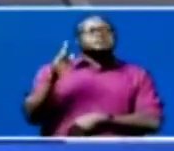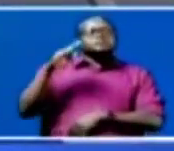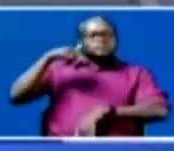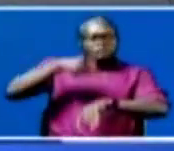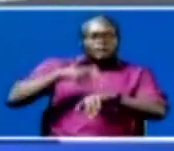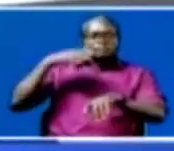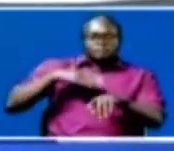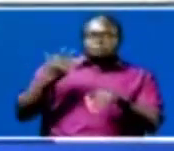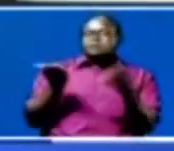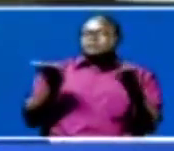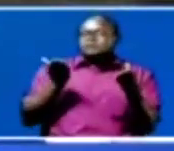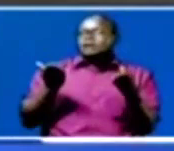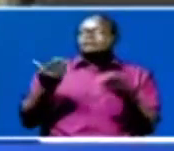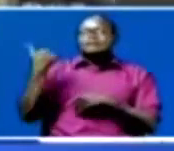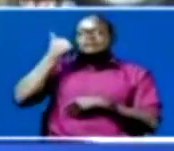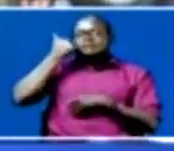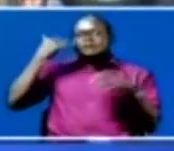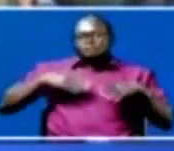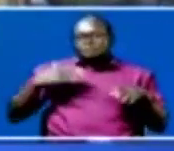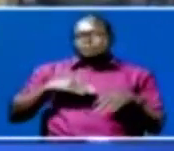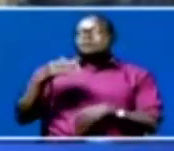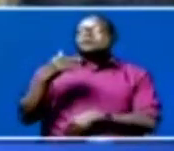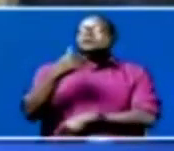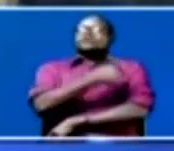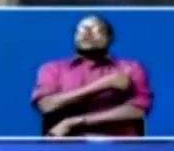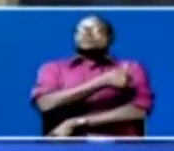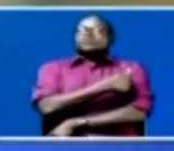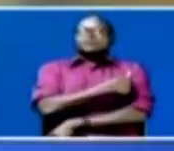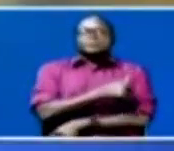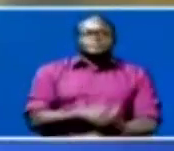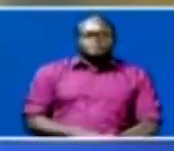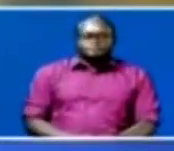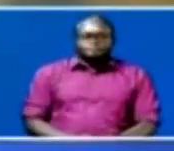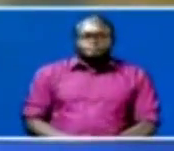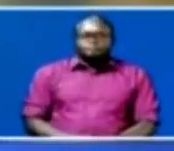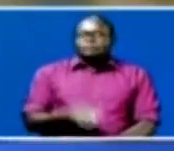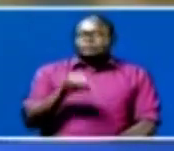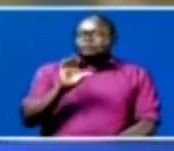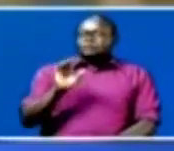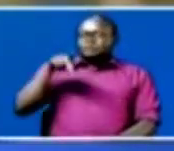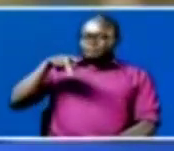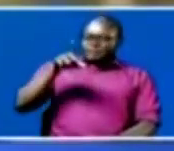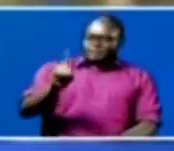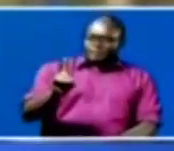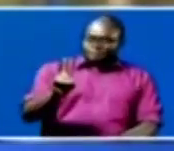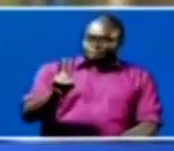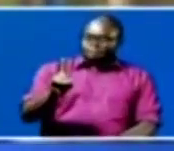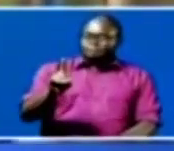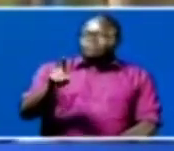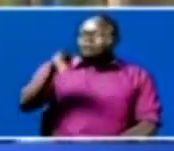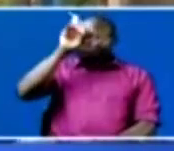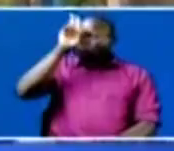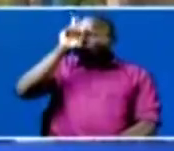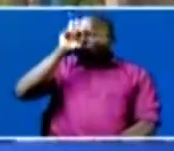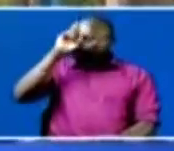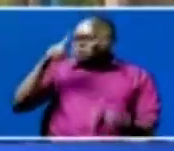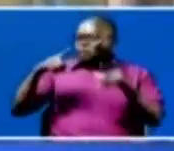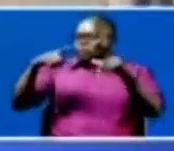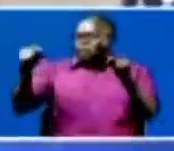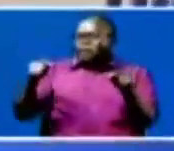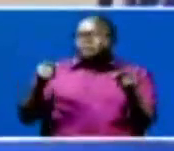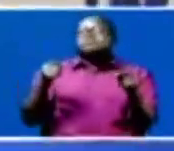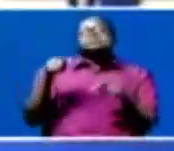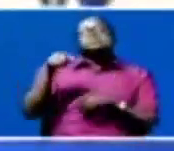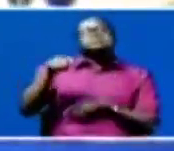afya wanapokuwa katika maeneo ya utendakazi wao. OCPD wa eneo la Kilimani Michael Mushiri